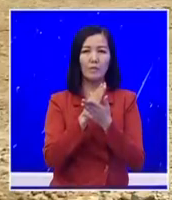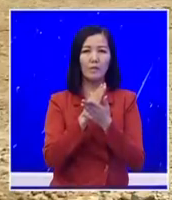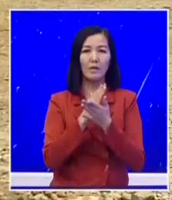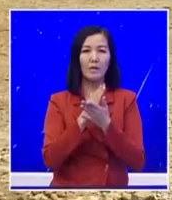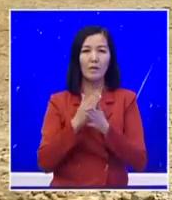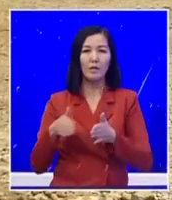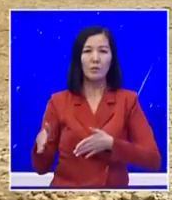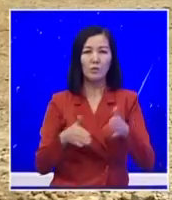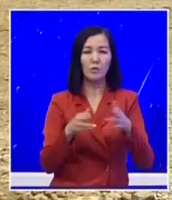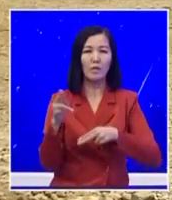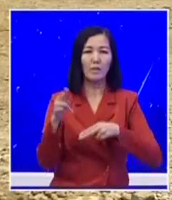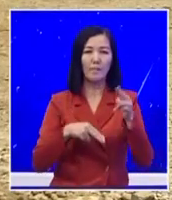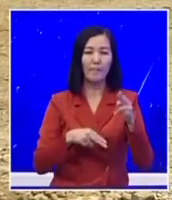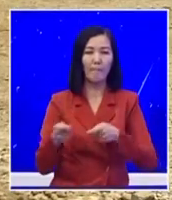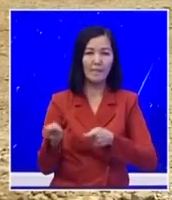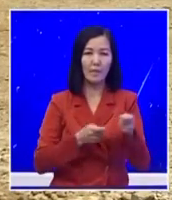жолдарды басқару комитеті